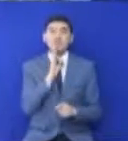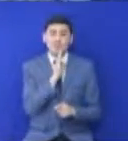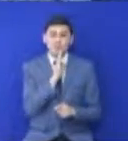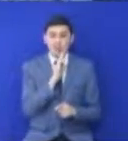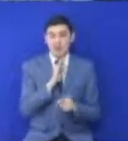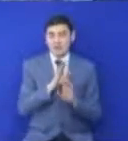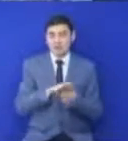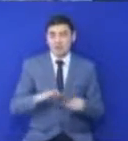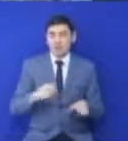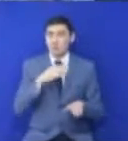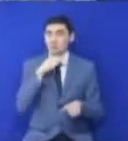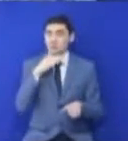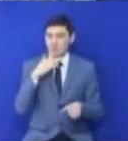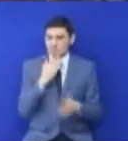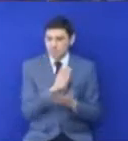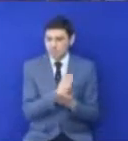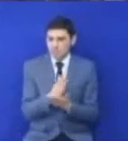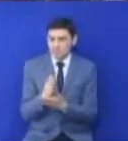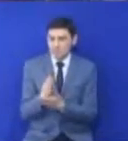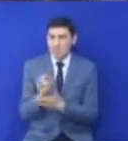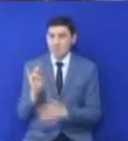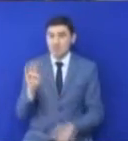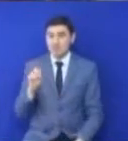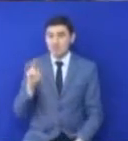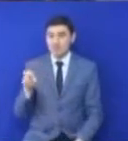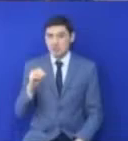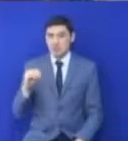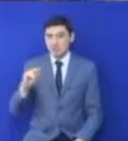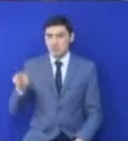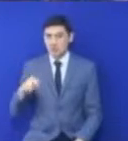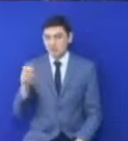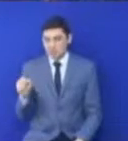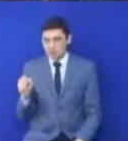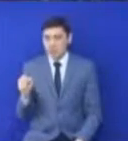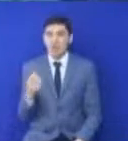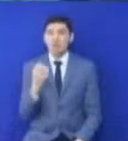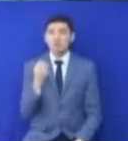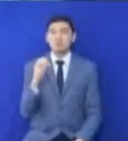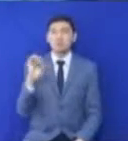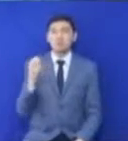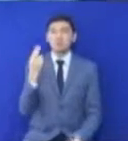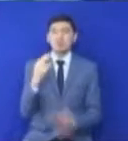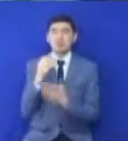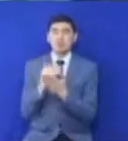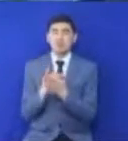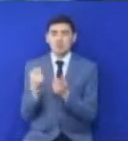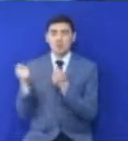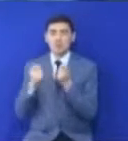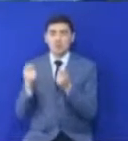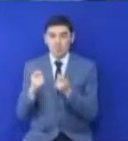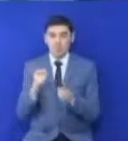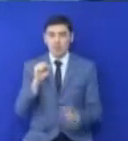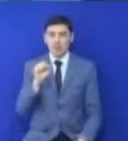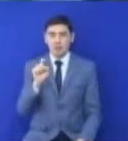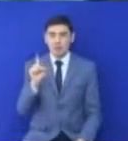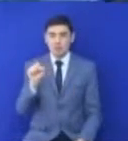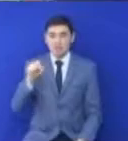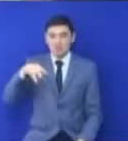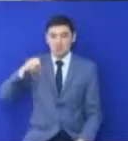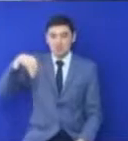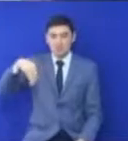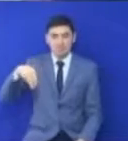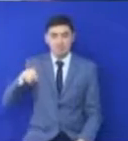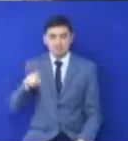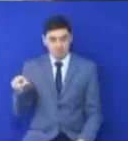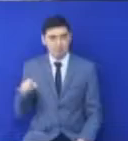мемлекеттік наградаларды қала әкімінің орынбасары Надежда Шарова мен жұмыспен қамту және әлеуметтік бағдарламалар бөлімінің жетекшісі Азамат Құрманғалиев